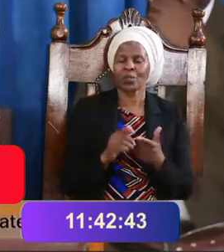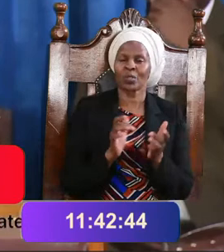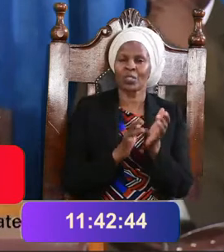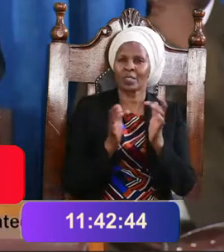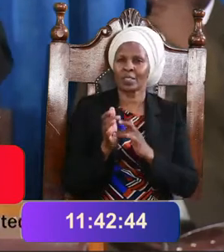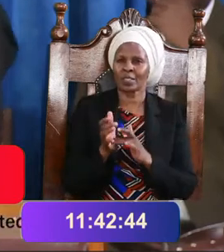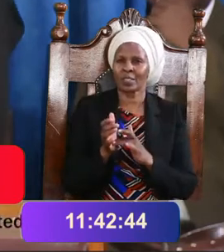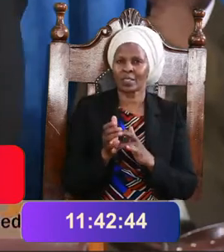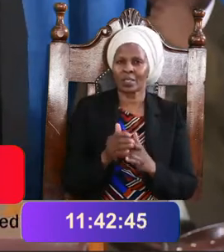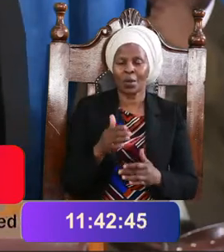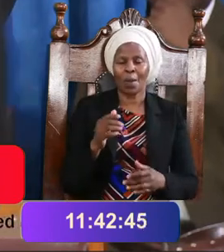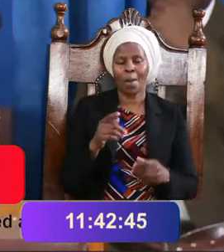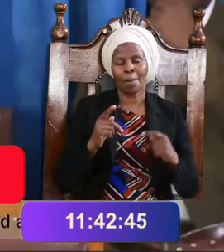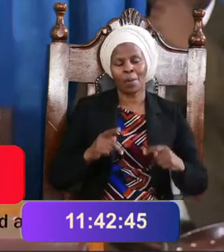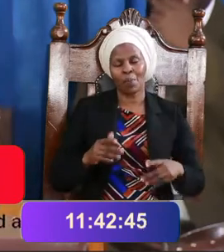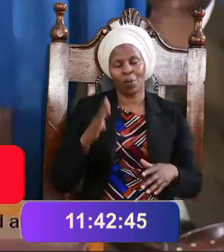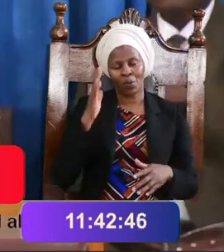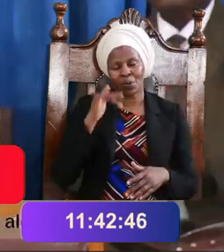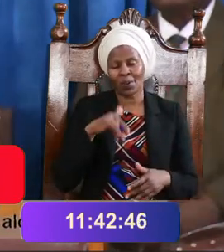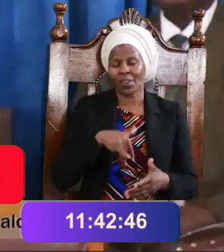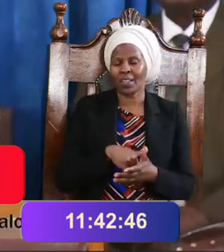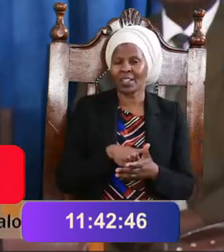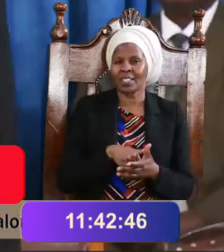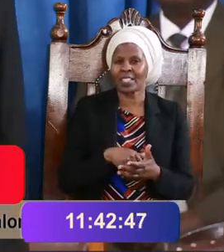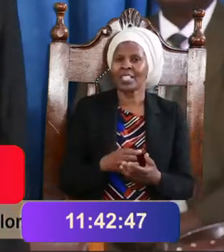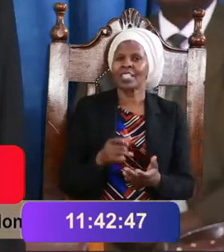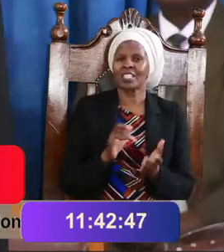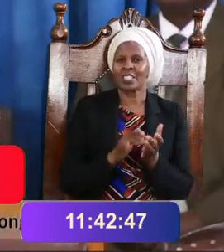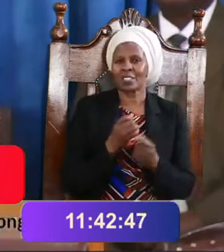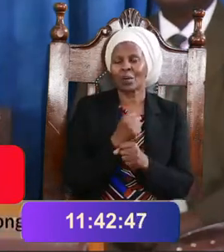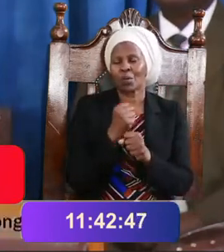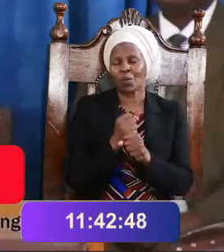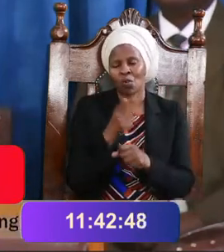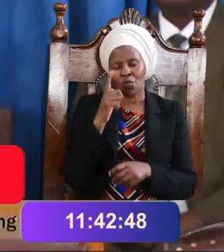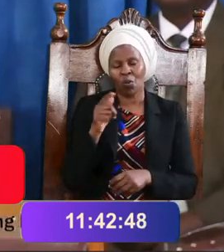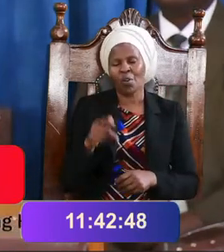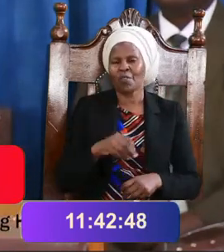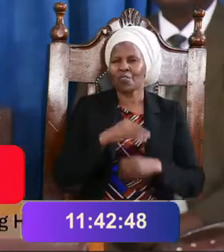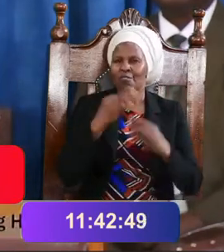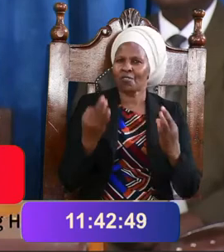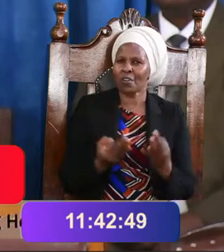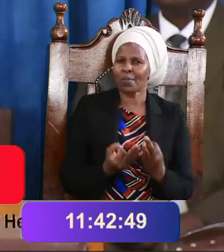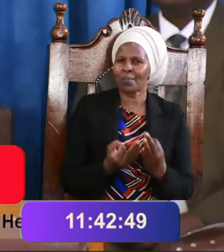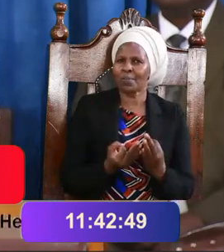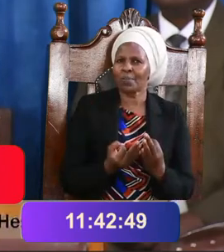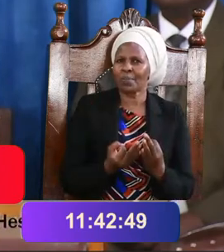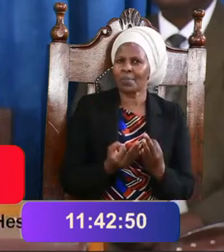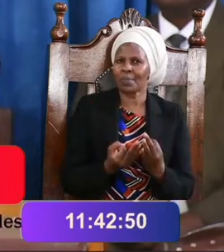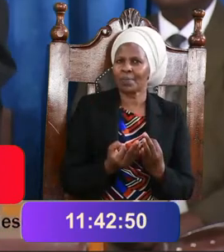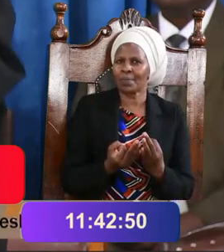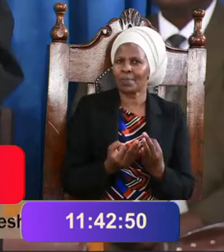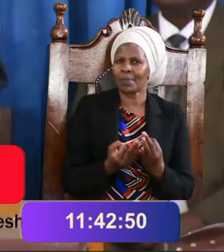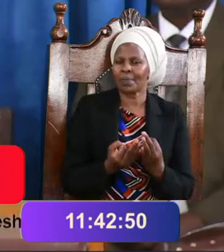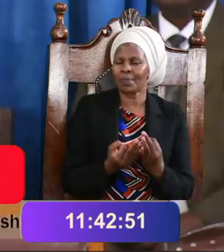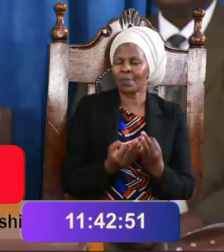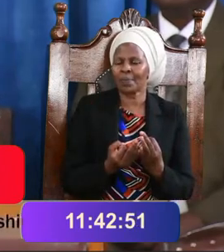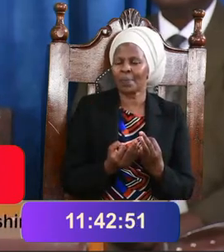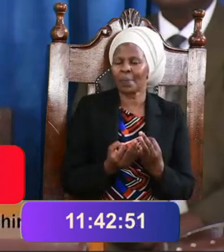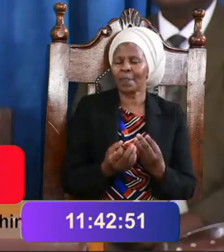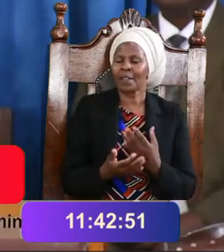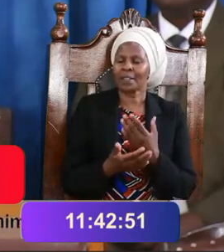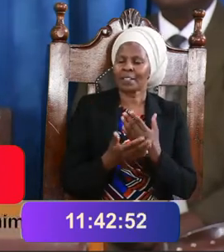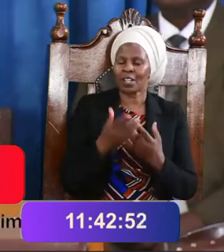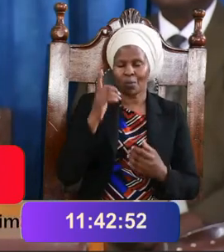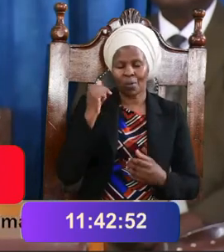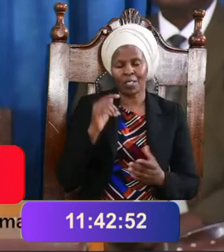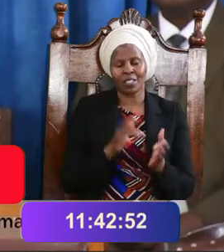watu walikuwa wamehudumiwa na Yesu Kristo. Jamii zao zilikuwa zimehudumiwa na Yesu Kristo. Sifa